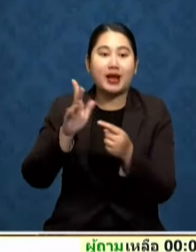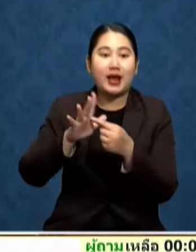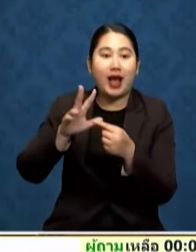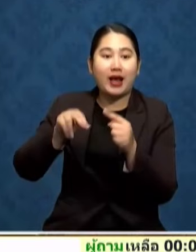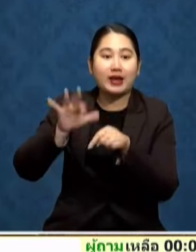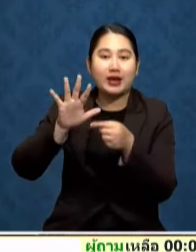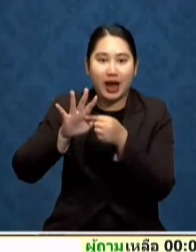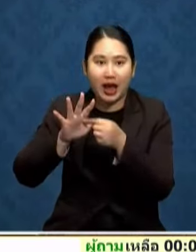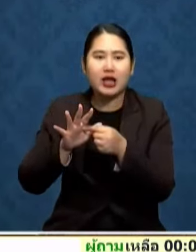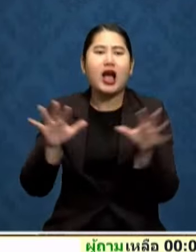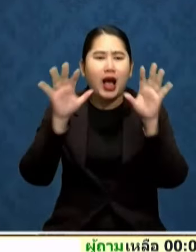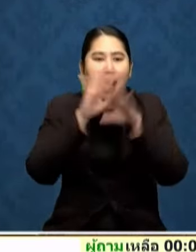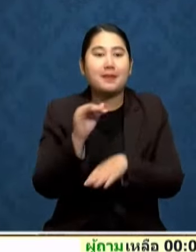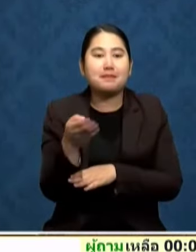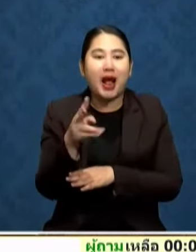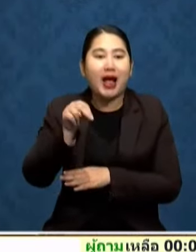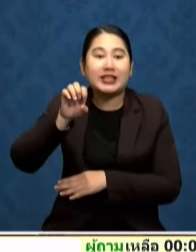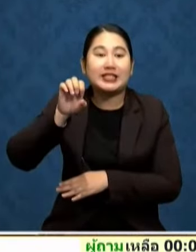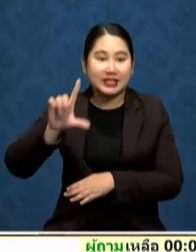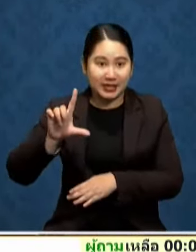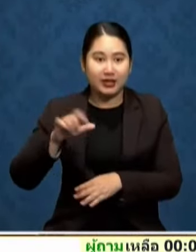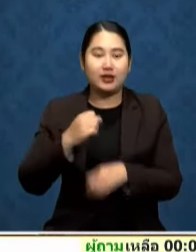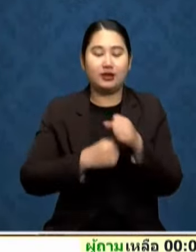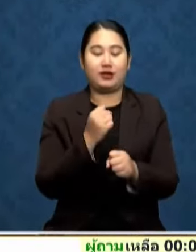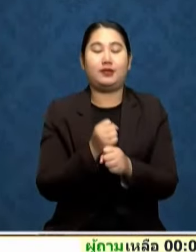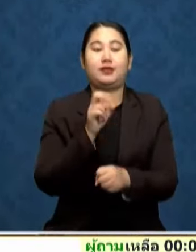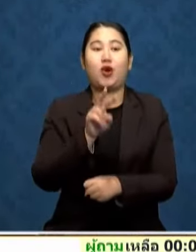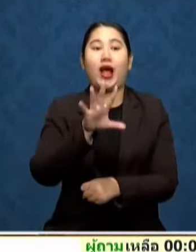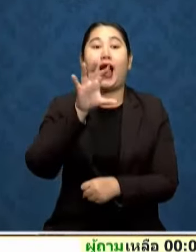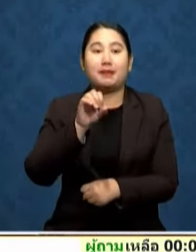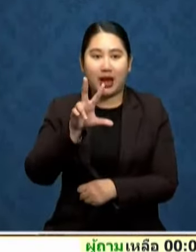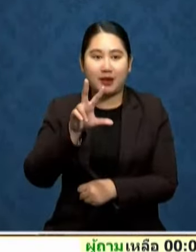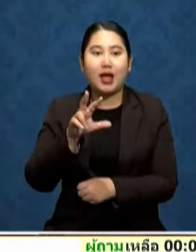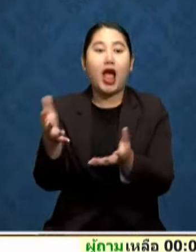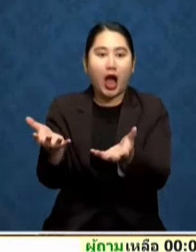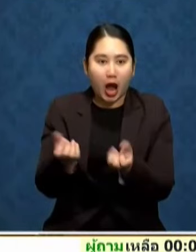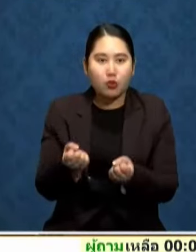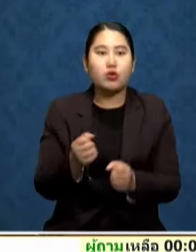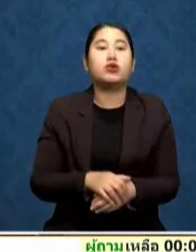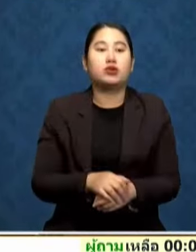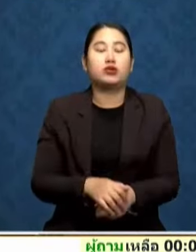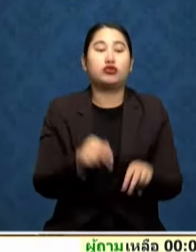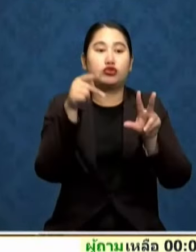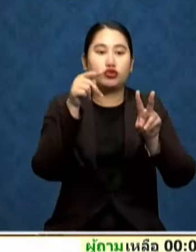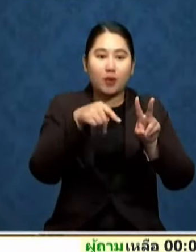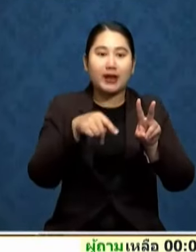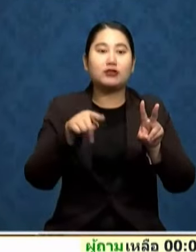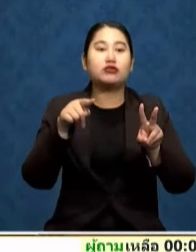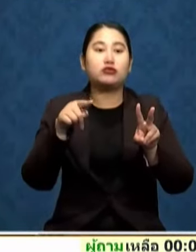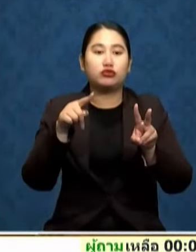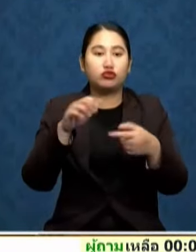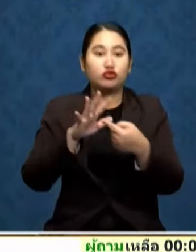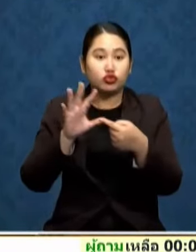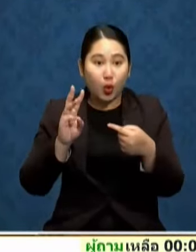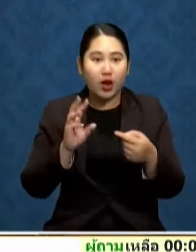สายพันธุ์เดียวกับปลานิลและก็ในปี2553นำเข้ามา 2,000 ตัวพบว่าสุขภาพไม่แข็งแรงและตาย